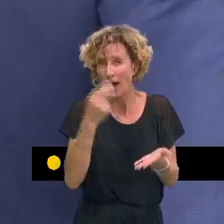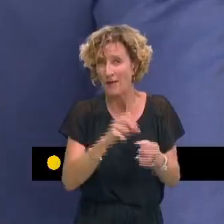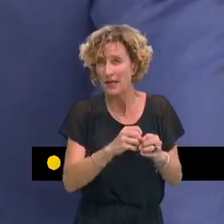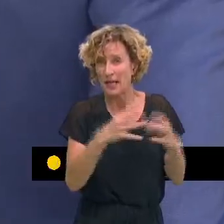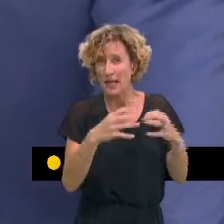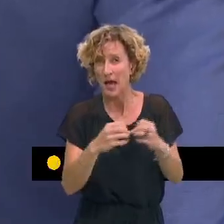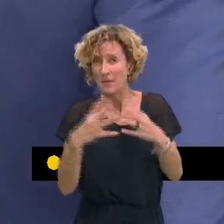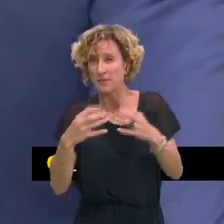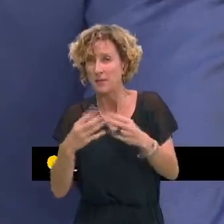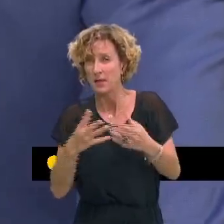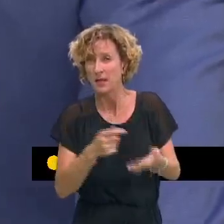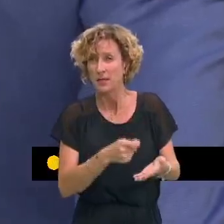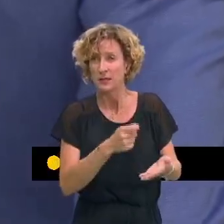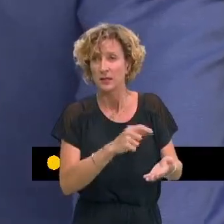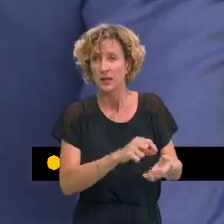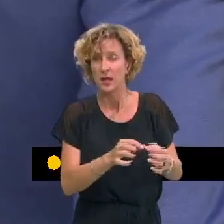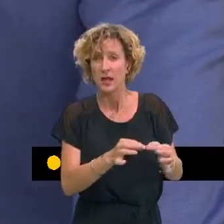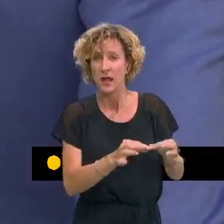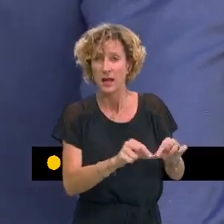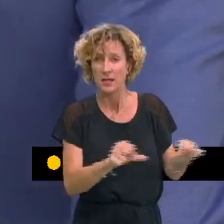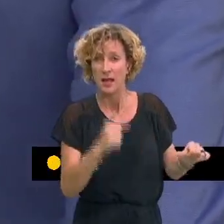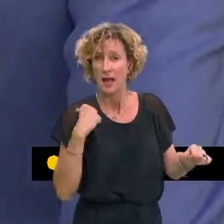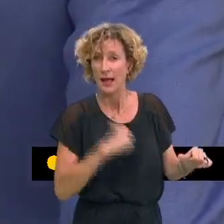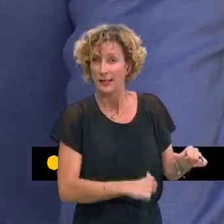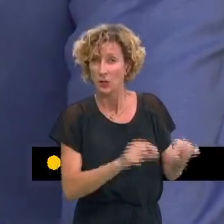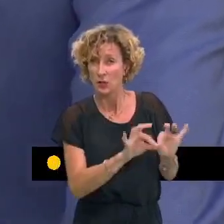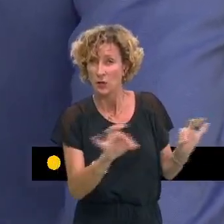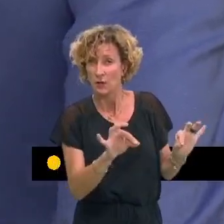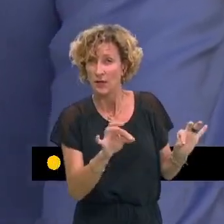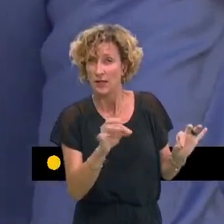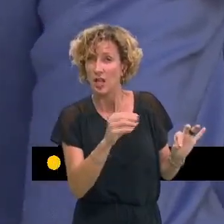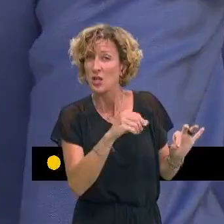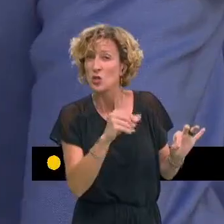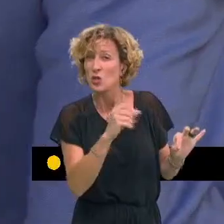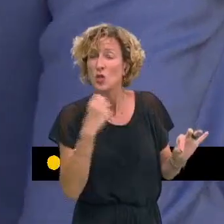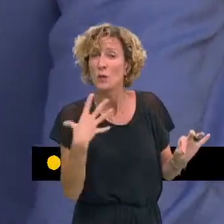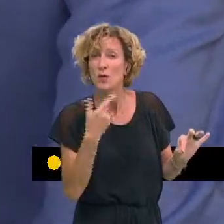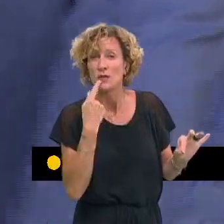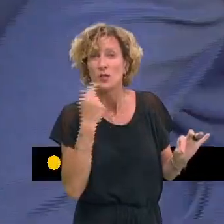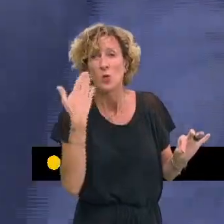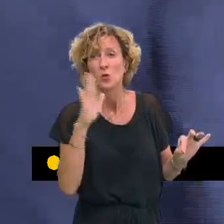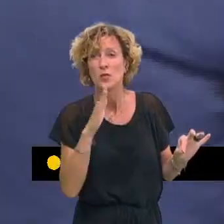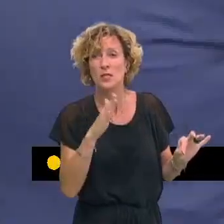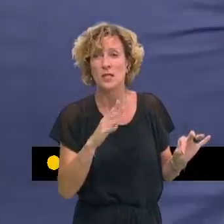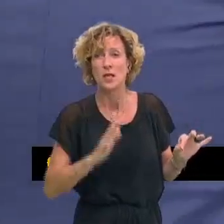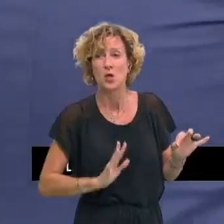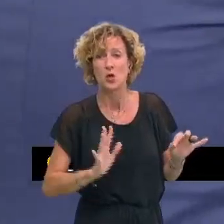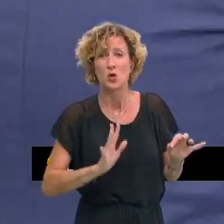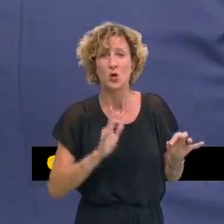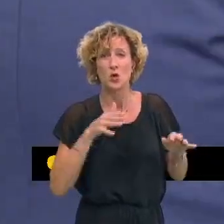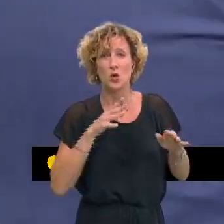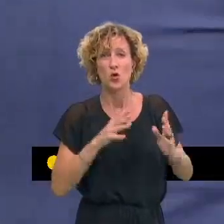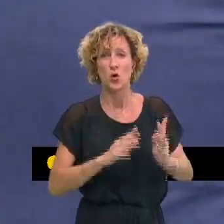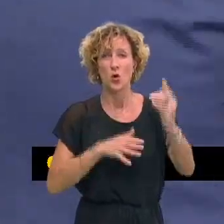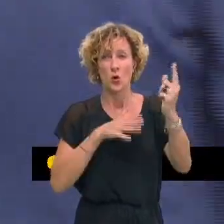des traces de carbonisation intense marquées par la présence de cendres blanches. Et voilà, donc on sait que le feu, il est arrivé comme ça, voilà,